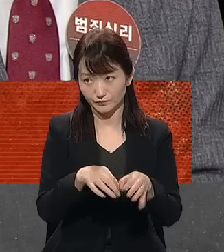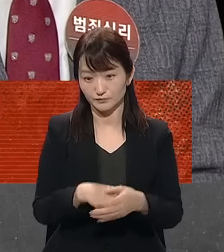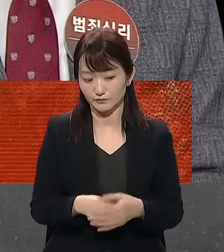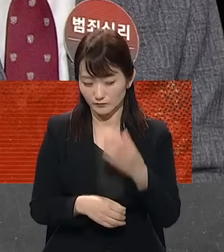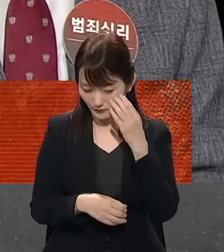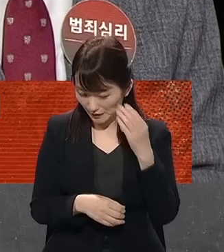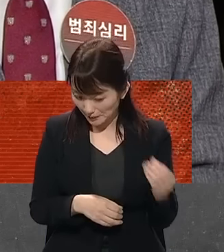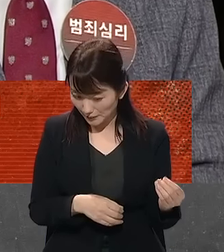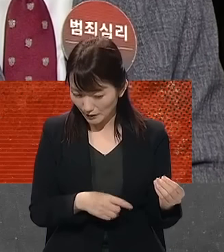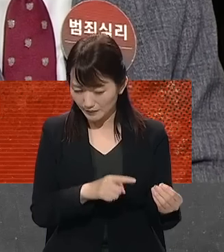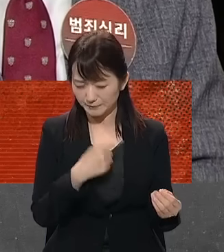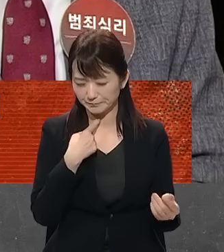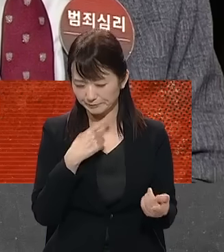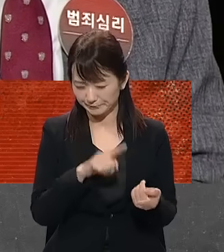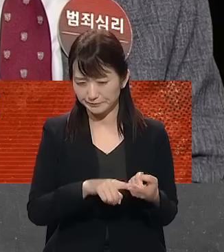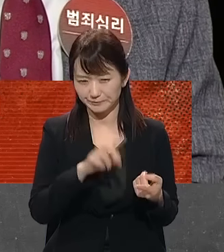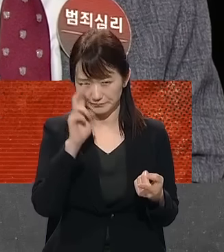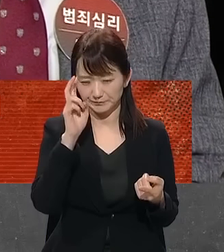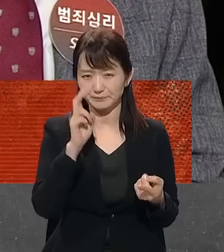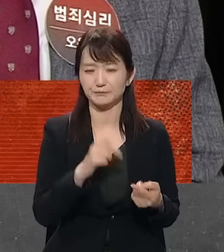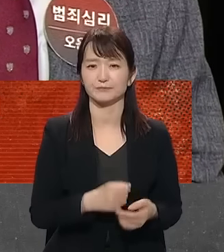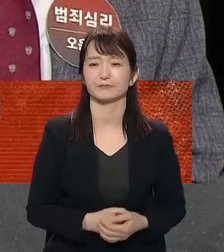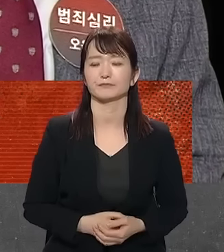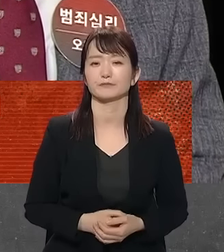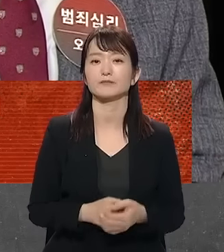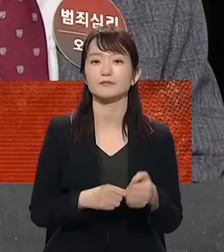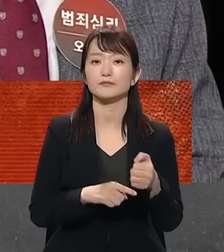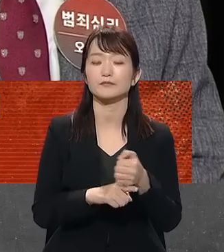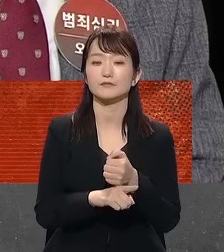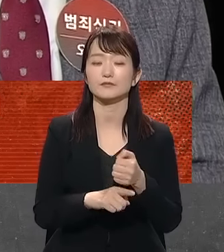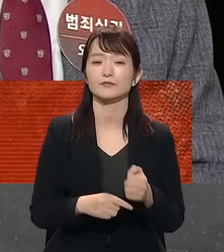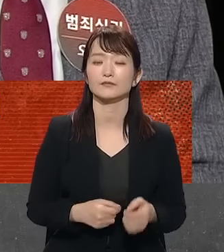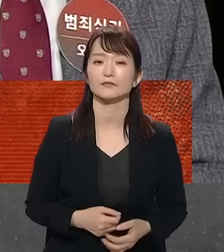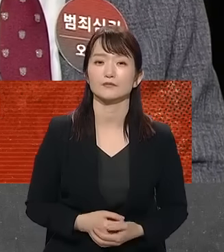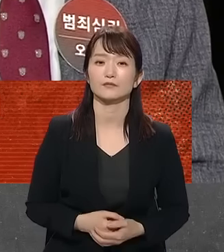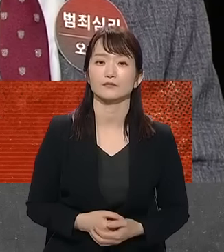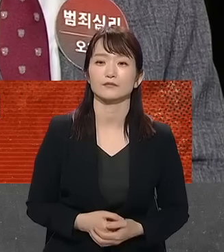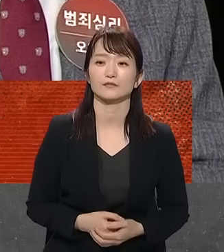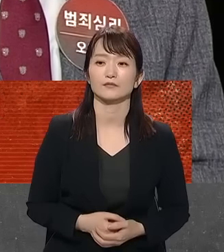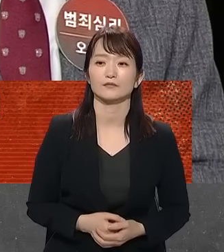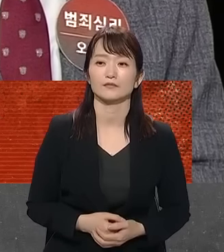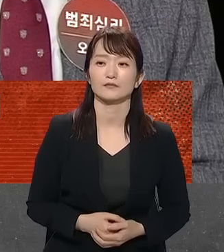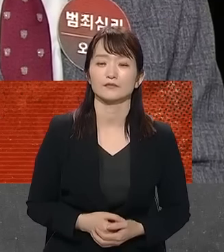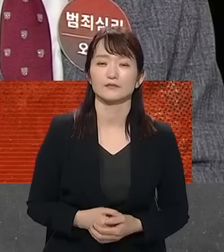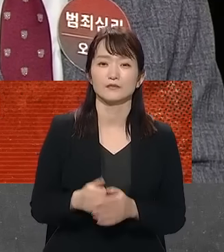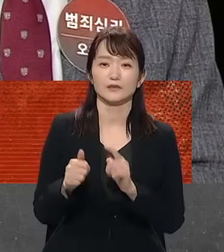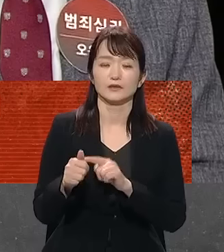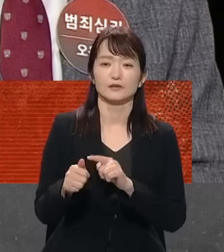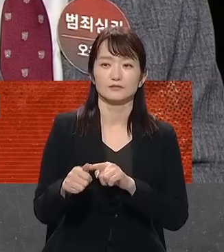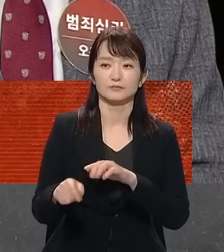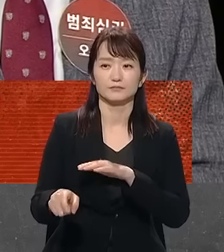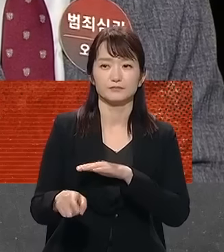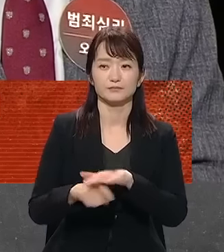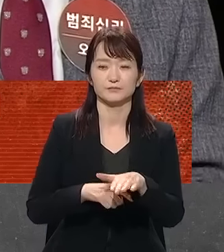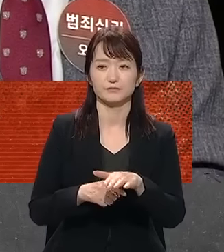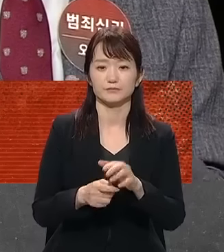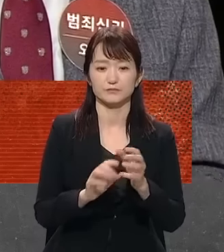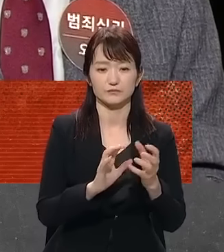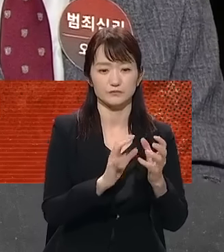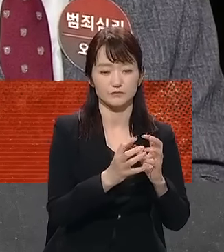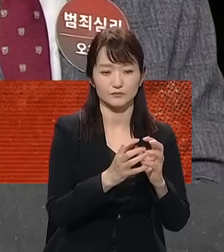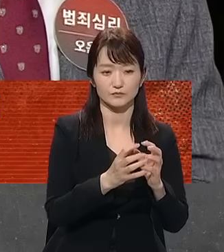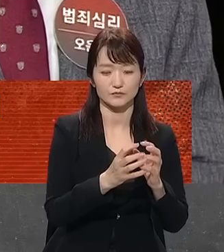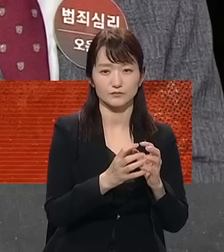이렇게 눈독을 들렸던 것 같아요 그런데 그 이유는 특히 이제이 그 이번에 절도 당한 화분은 이 카페가